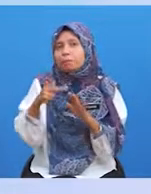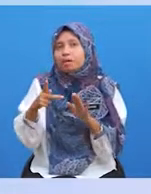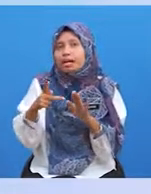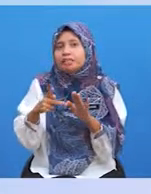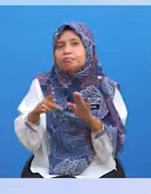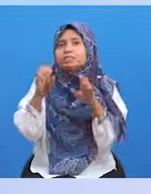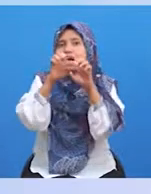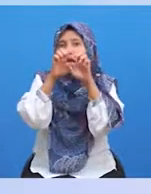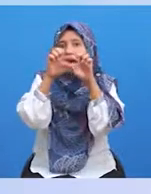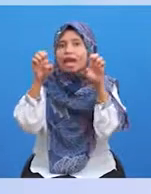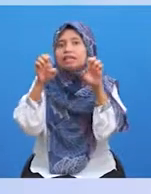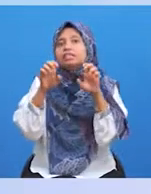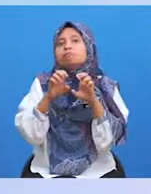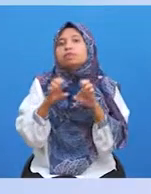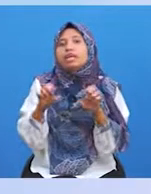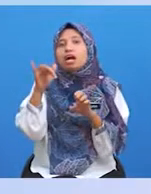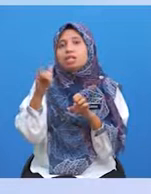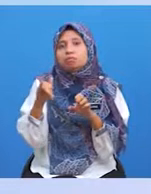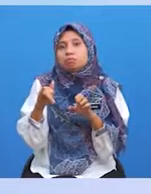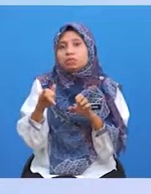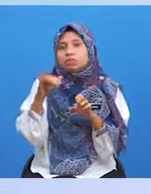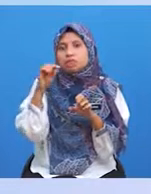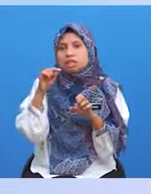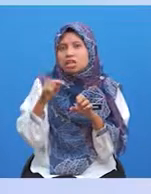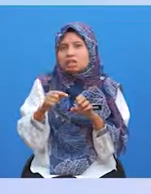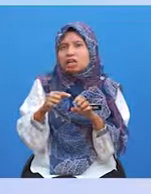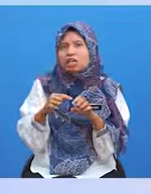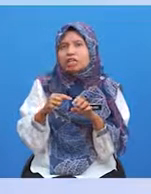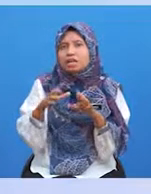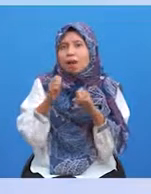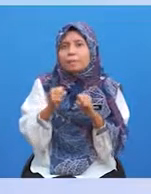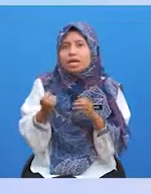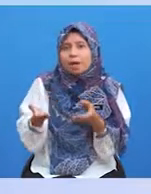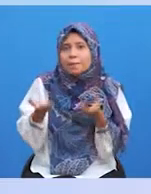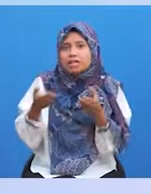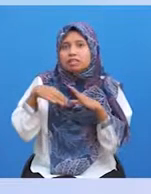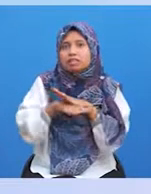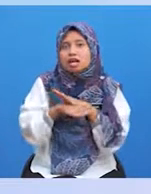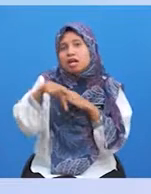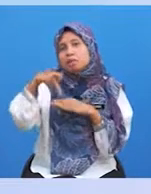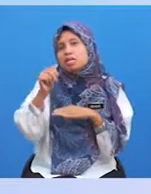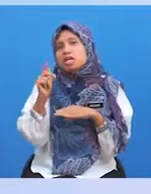juga merupakan elemen yang dititikberatkan dalam